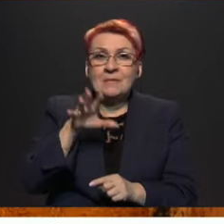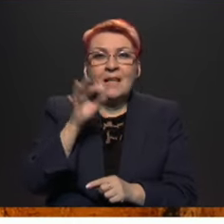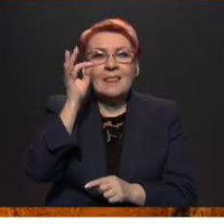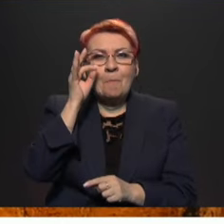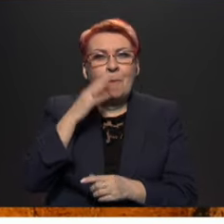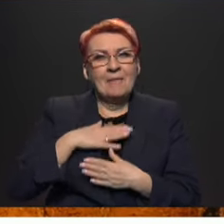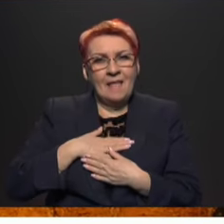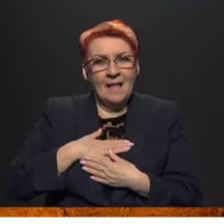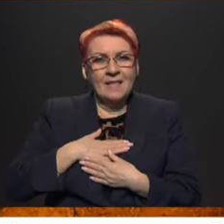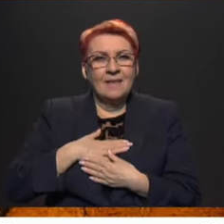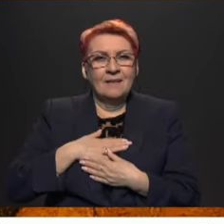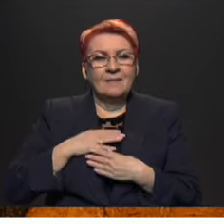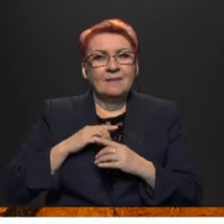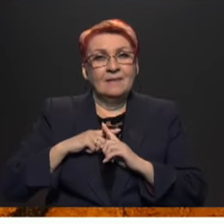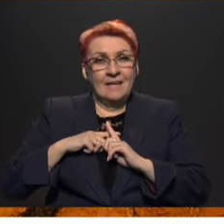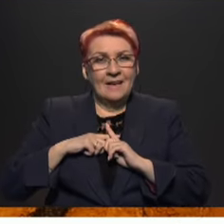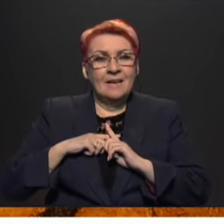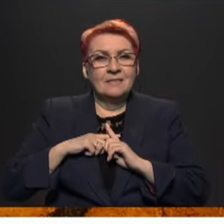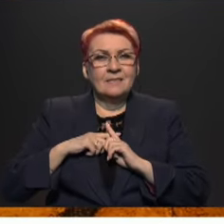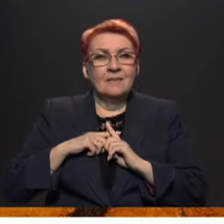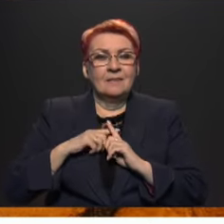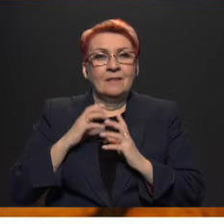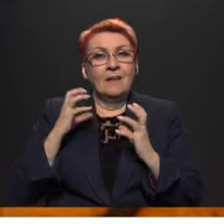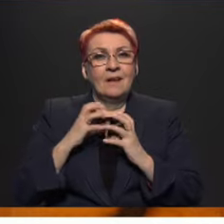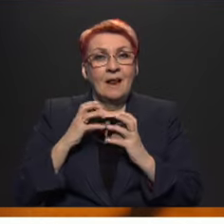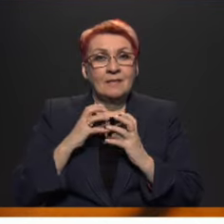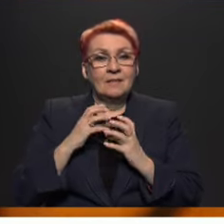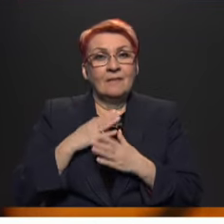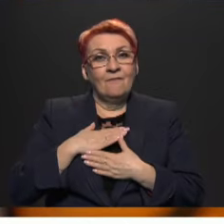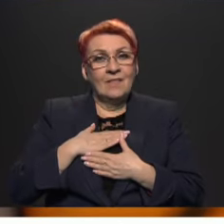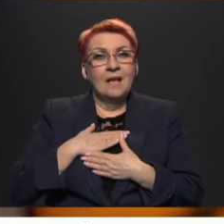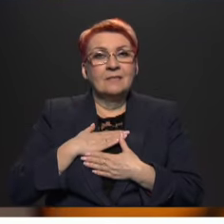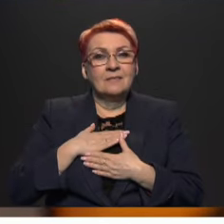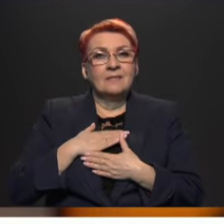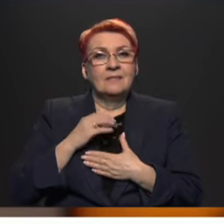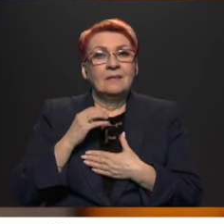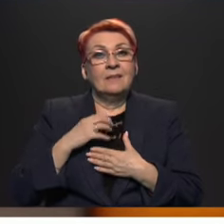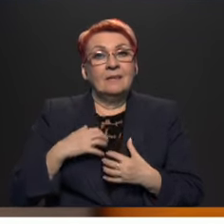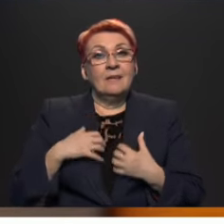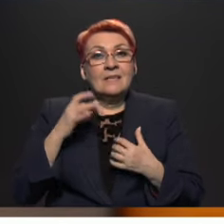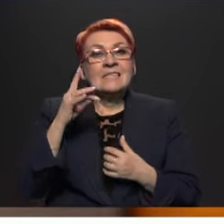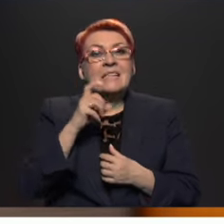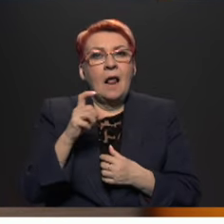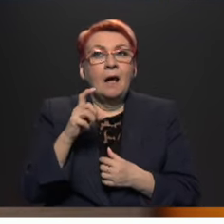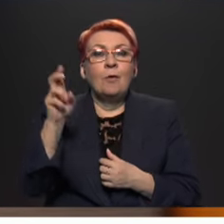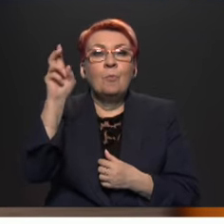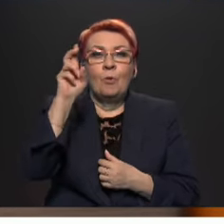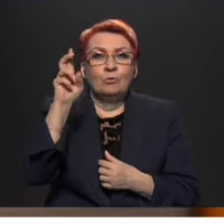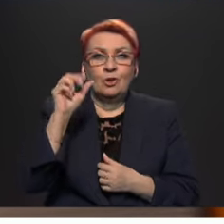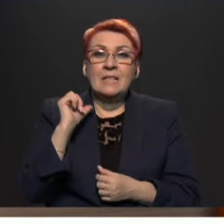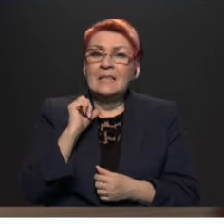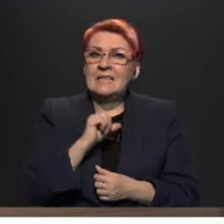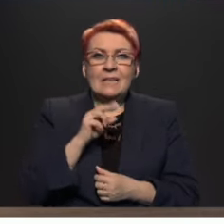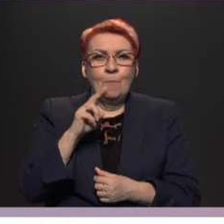напоминание хранит в нас страх Божий. И не сам по